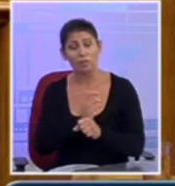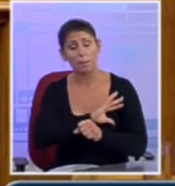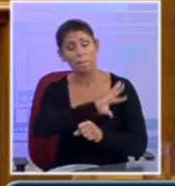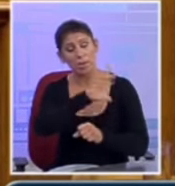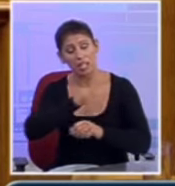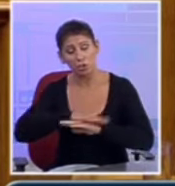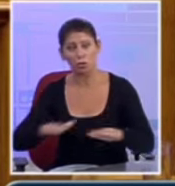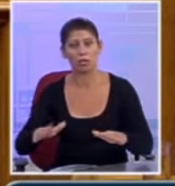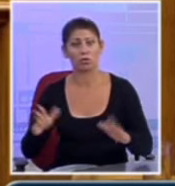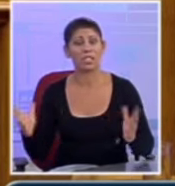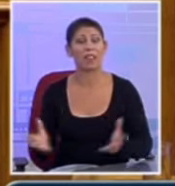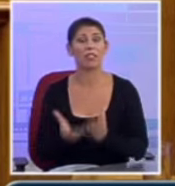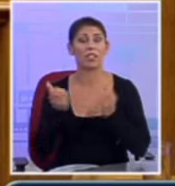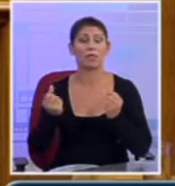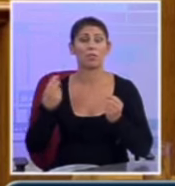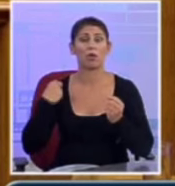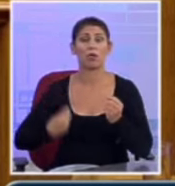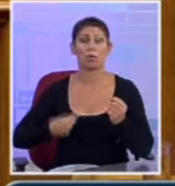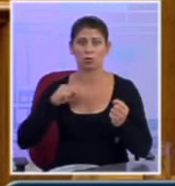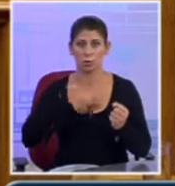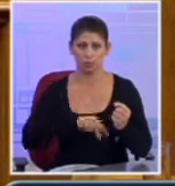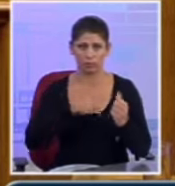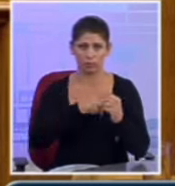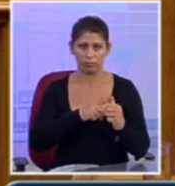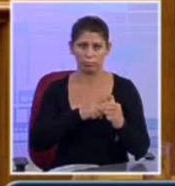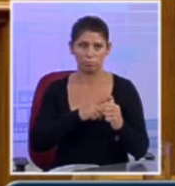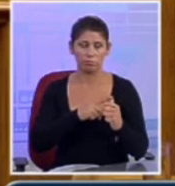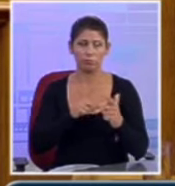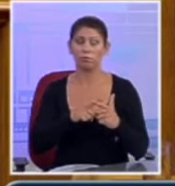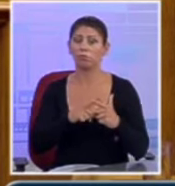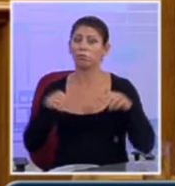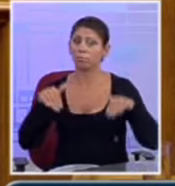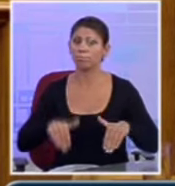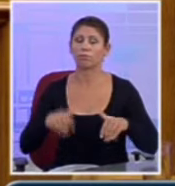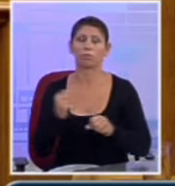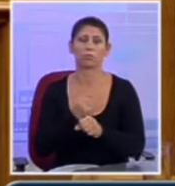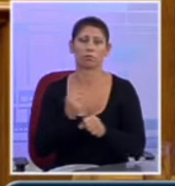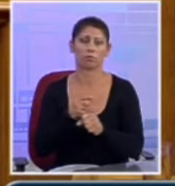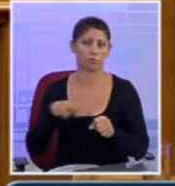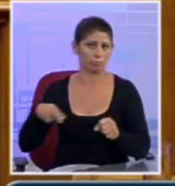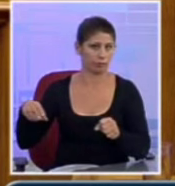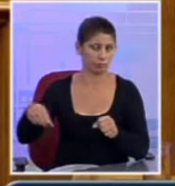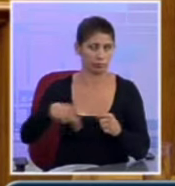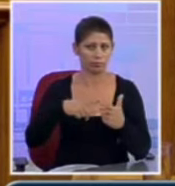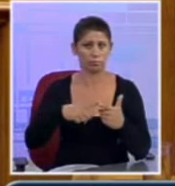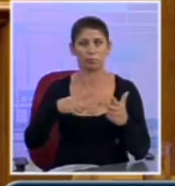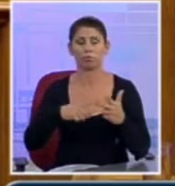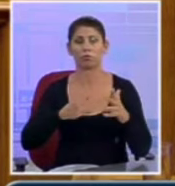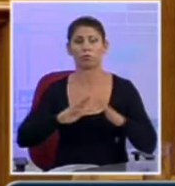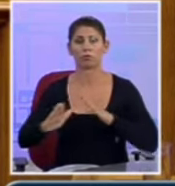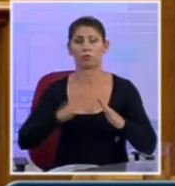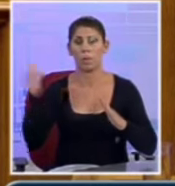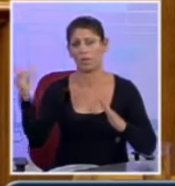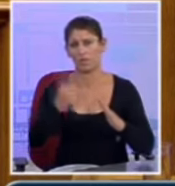τέλους, να διασφαλίσουμε το δημόσιο συμφέρον, την τήρηση των εργασιακών σχέσεων και την προστασία